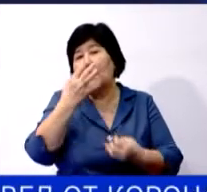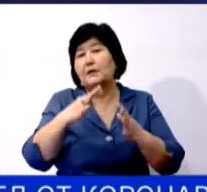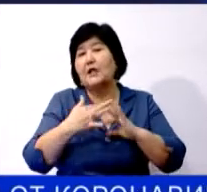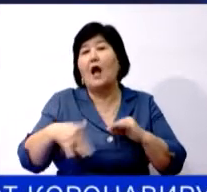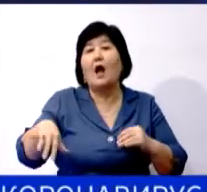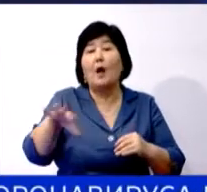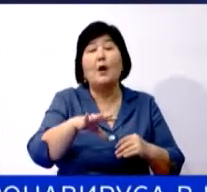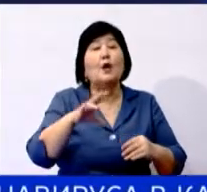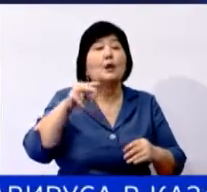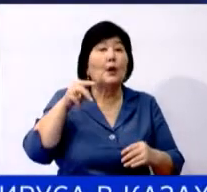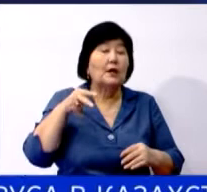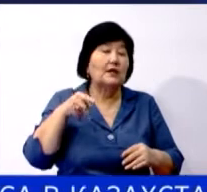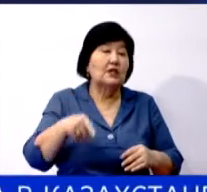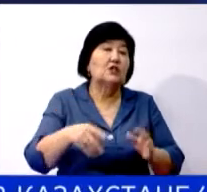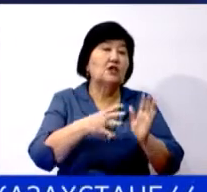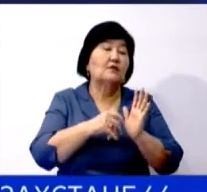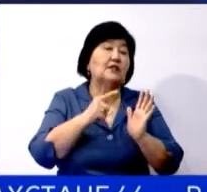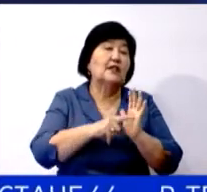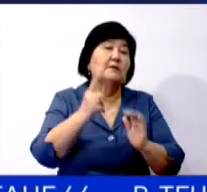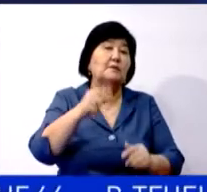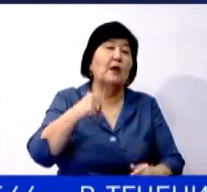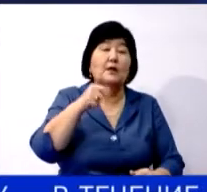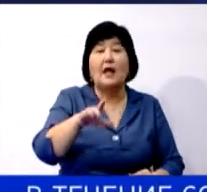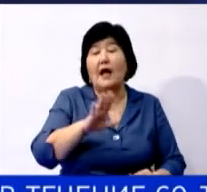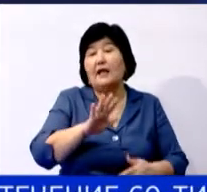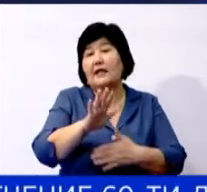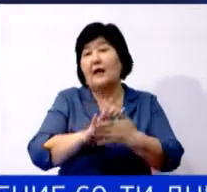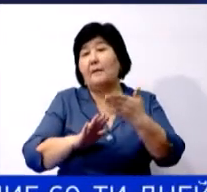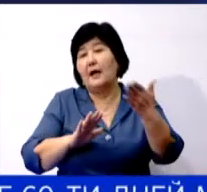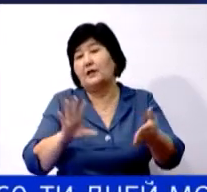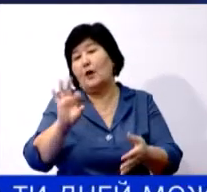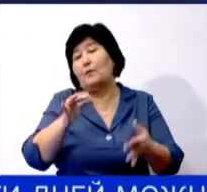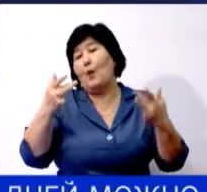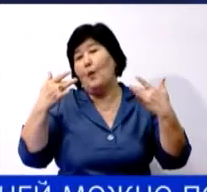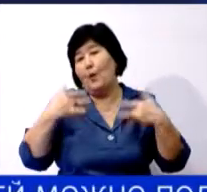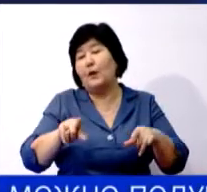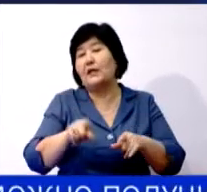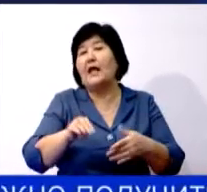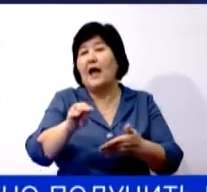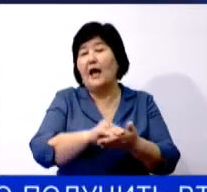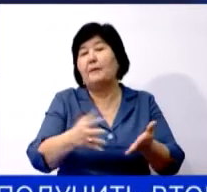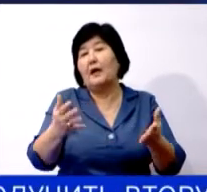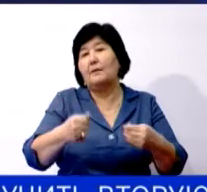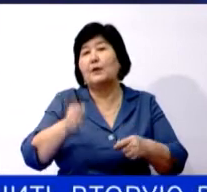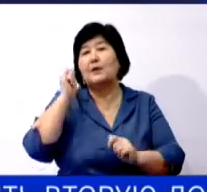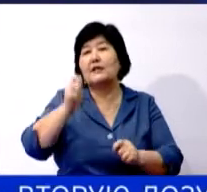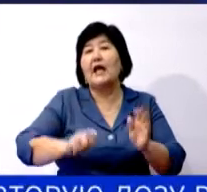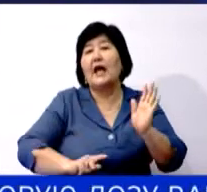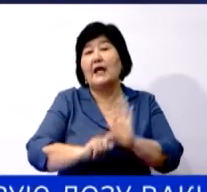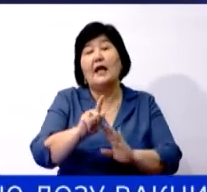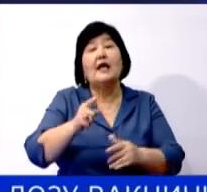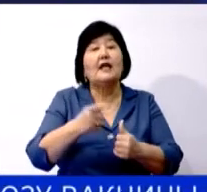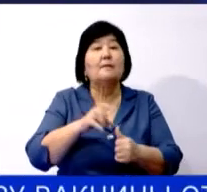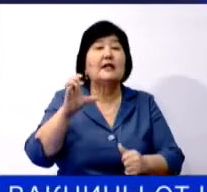аула но в 1971 году она подает заявление об уходе и опять берется за кетмень имя